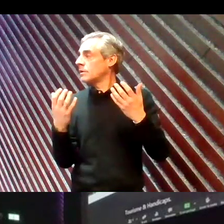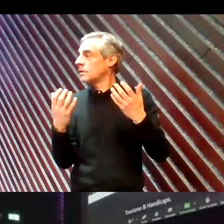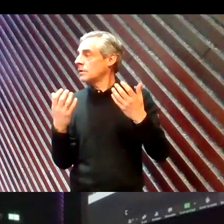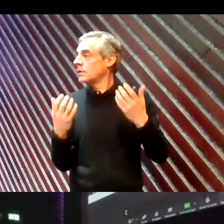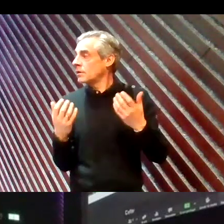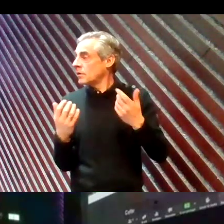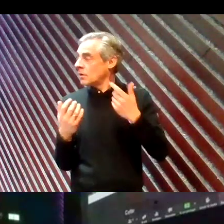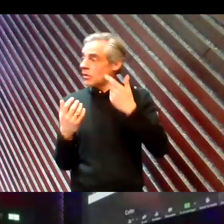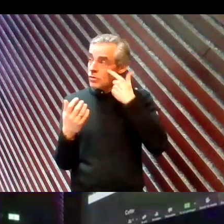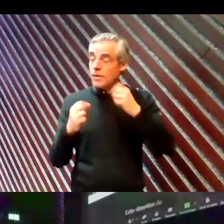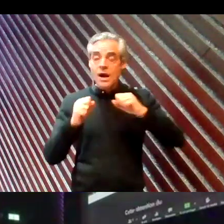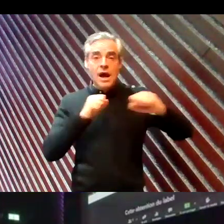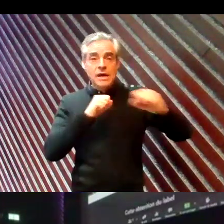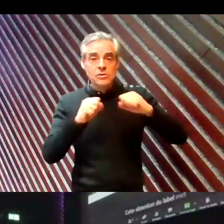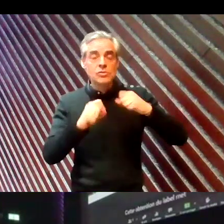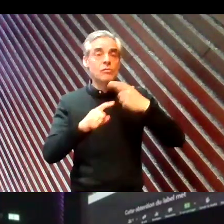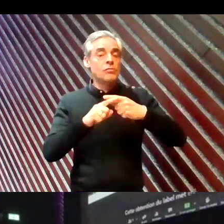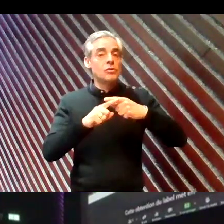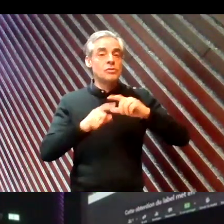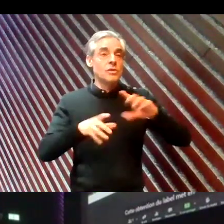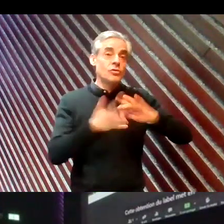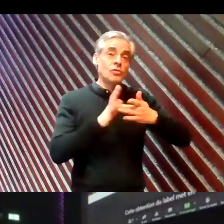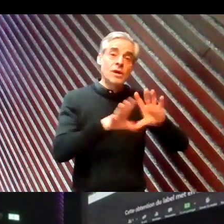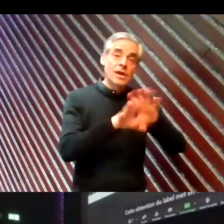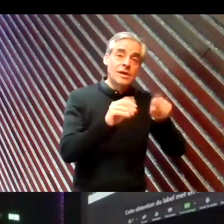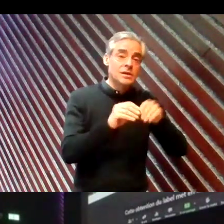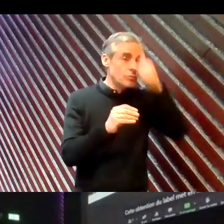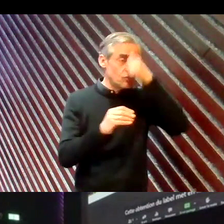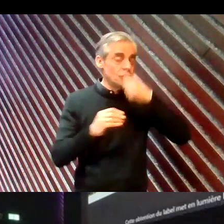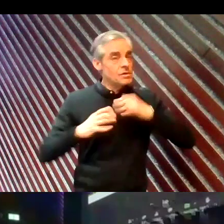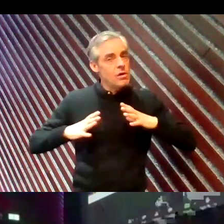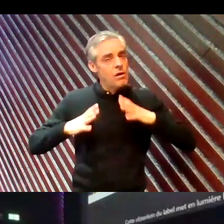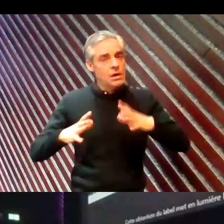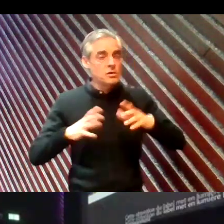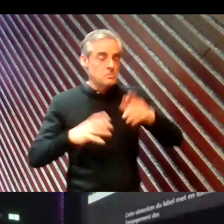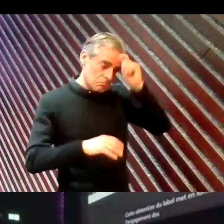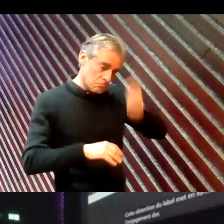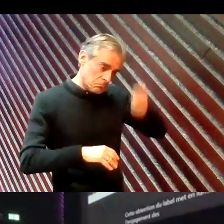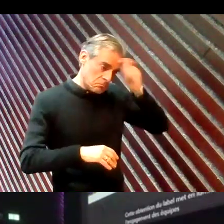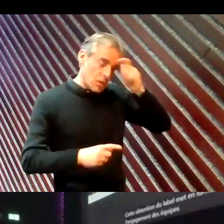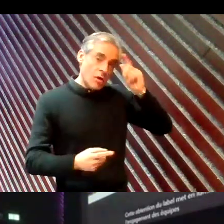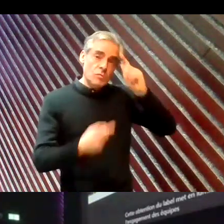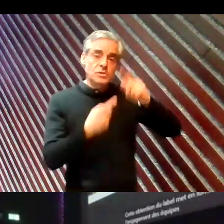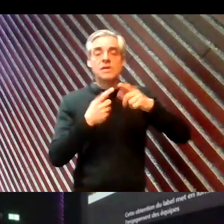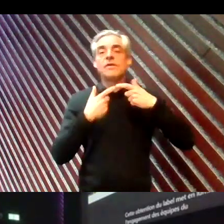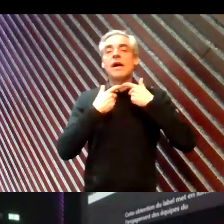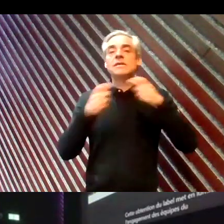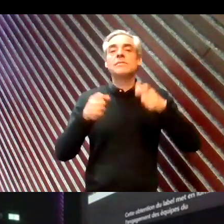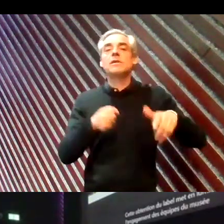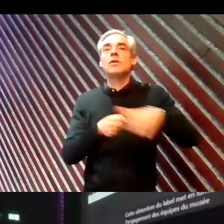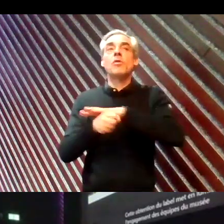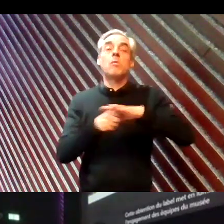Les actions et l'engagement des équipes du musée pour une démarche d'accessibilité.